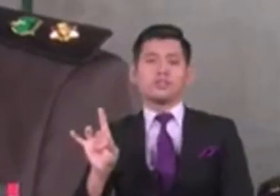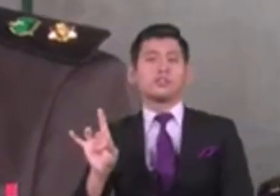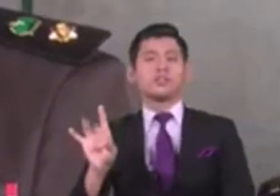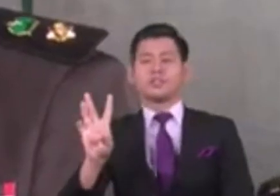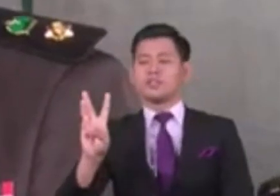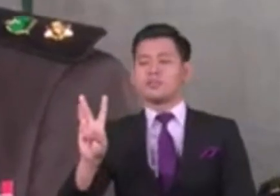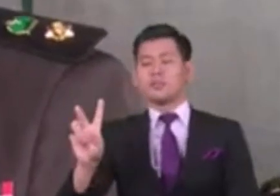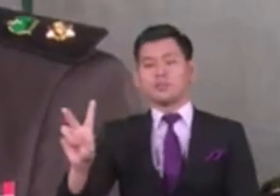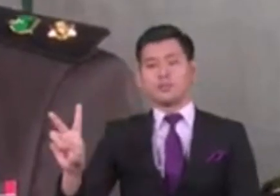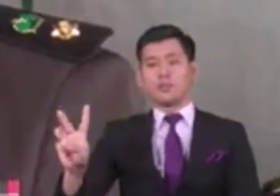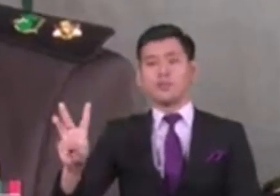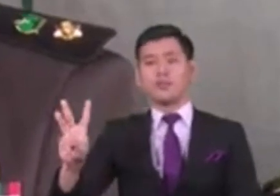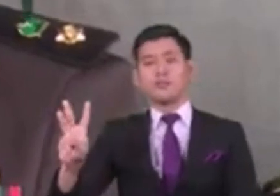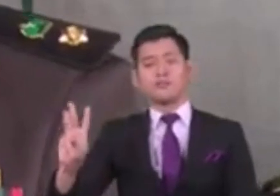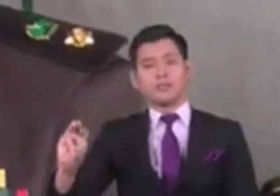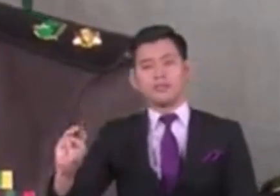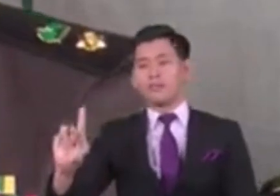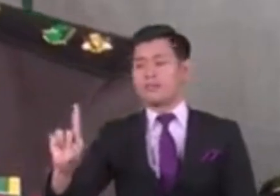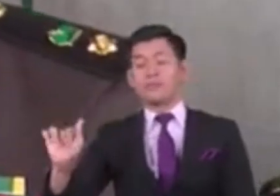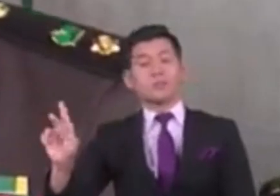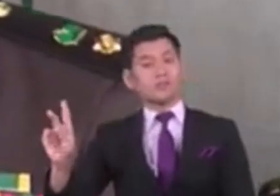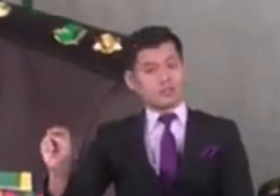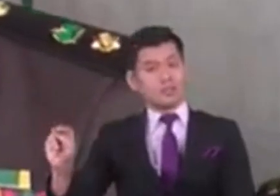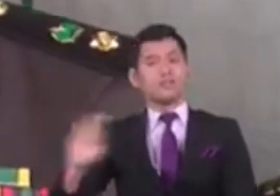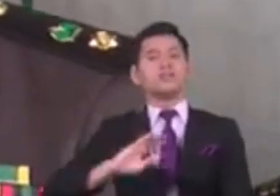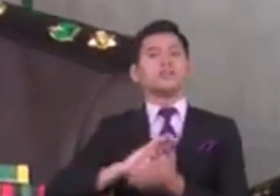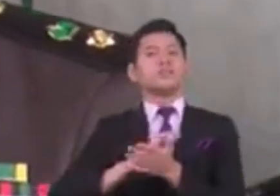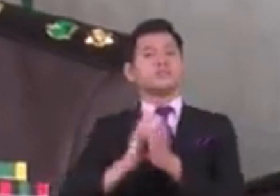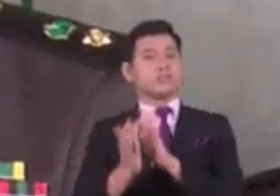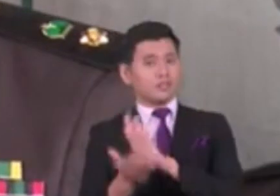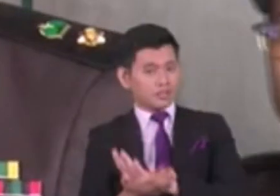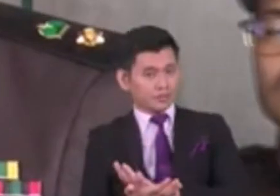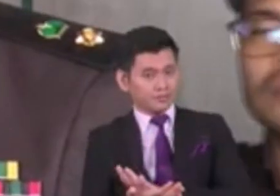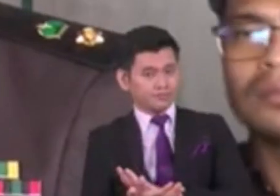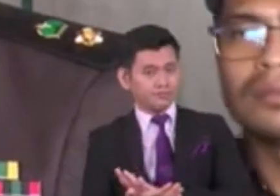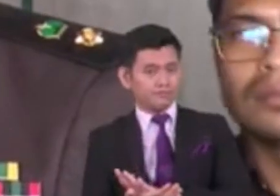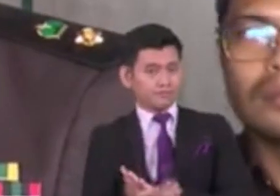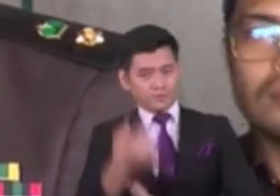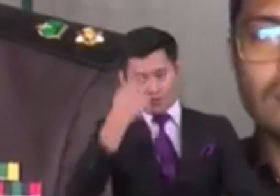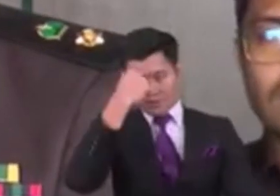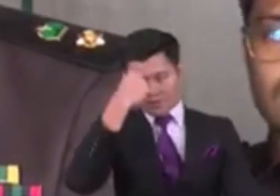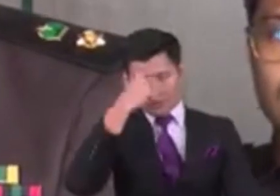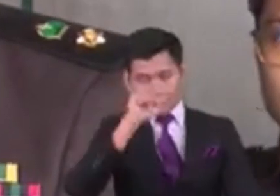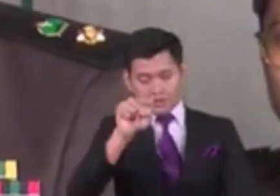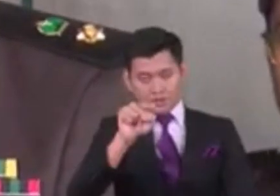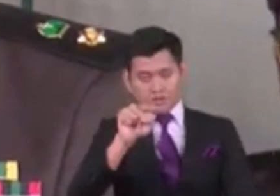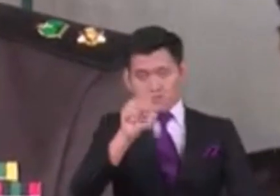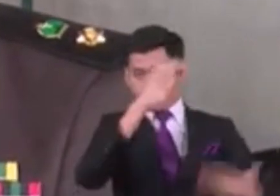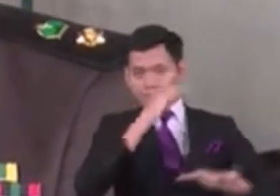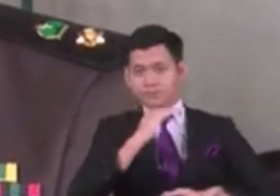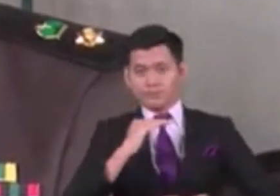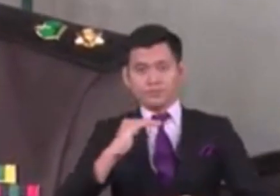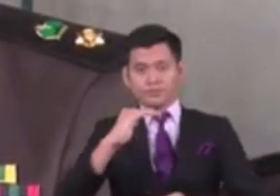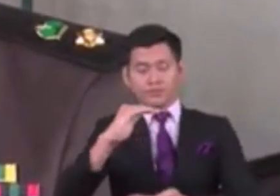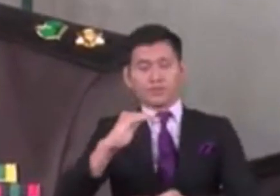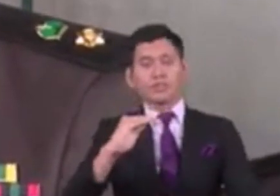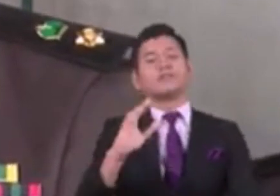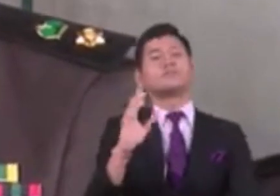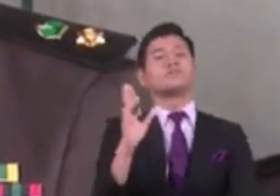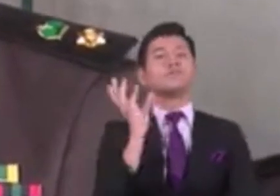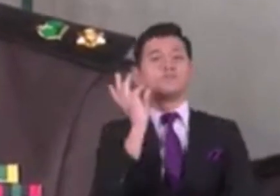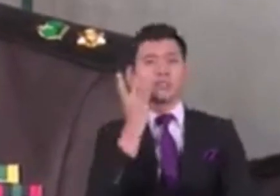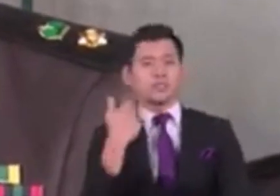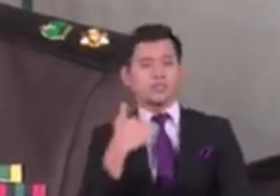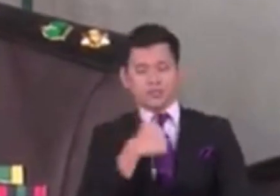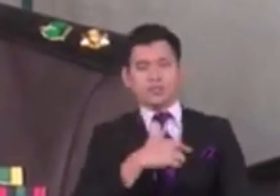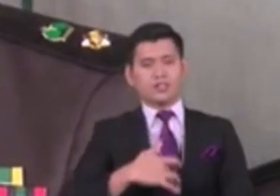46,862 metrik tan. Jadi untuk kapasiti yang stok beras yang ada, kita jangka boleh